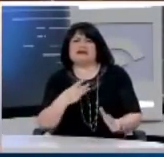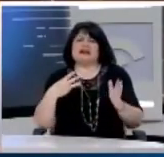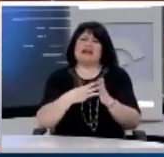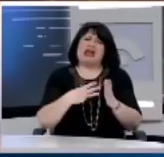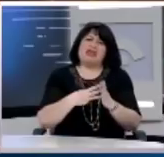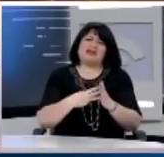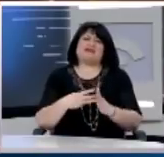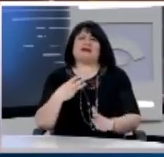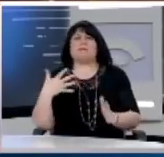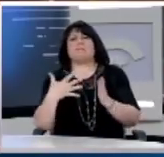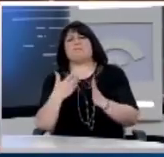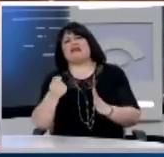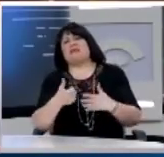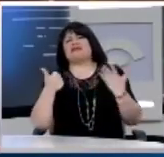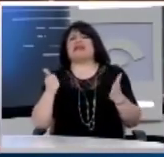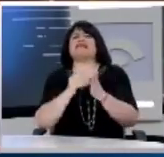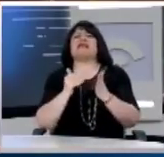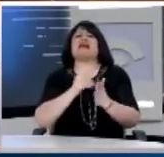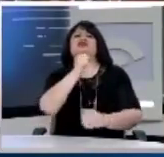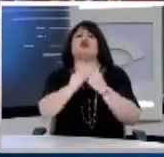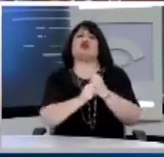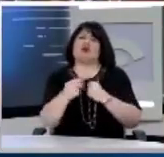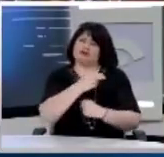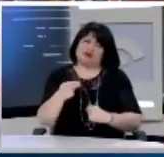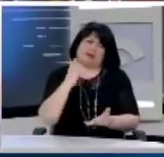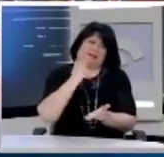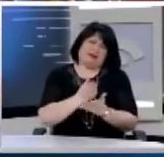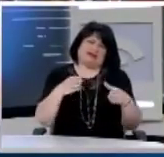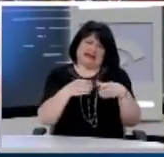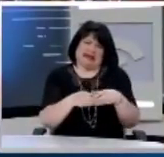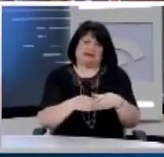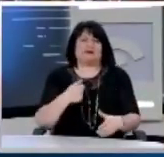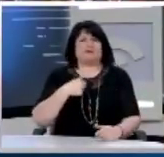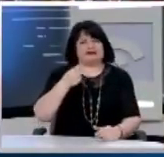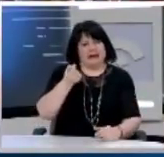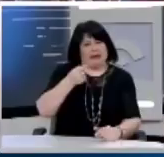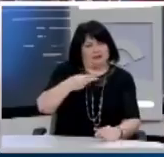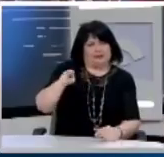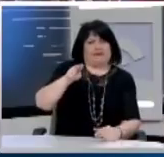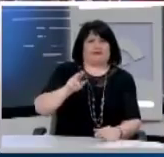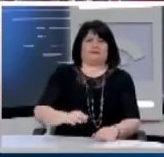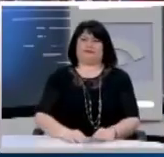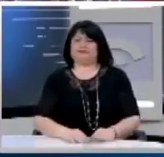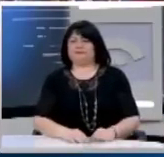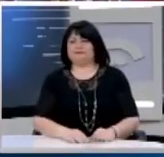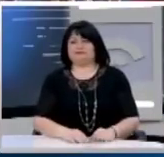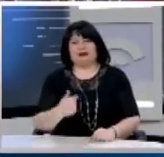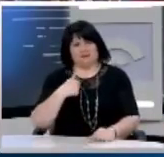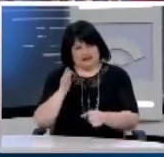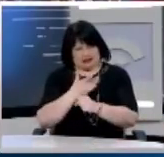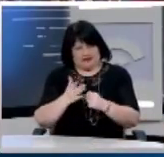3.500 και 5.500-6.000 το χρόνο. Ενώ εμείς αυξήσαμε ελάχιστα, αλλά δεν τους καταστρέψαμε